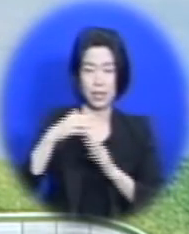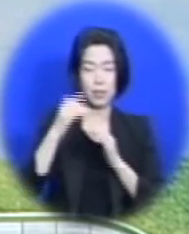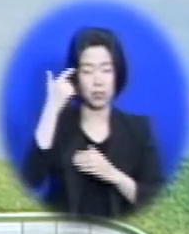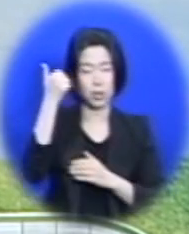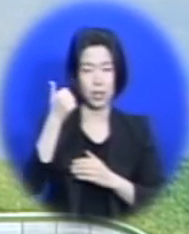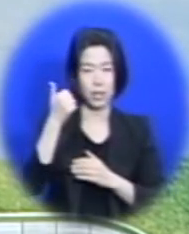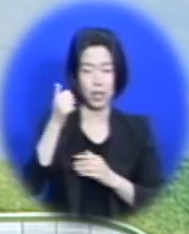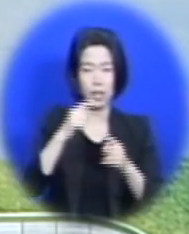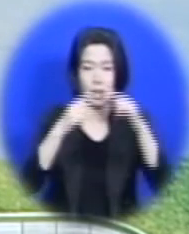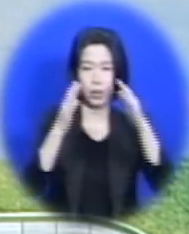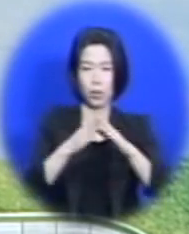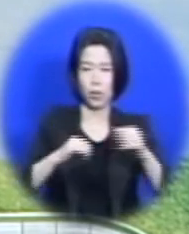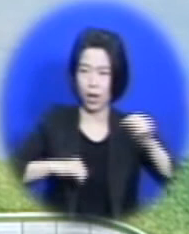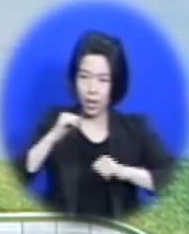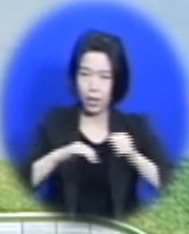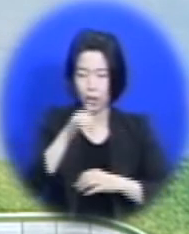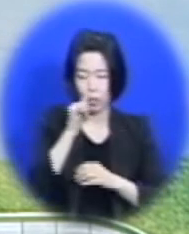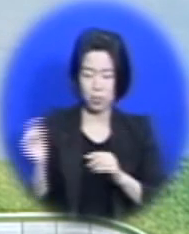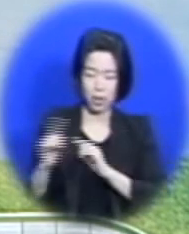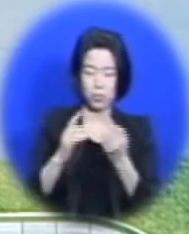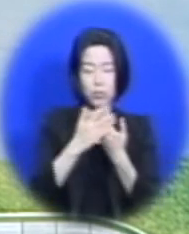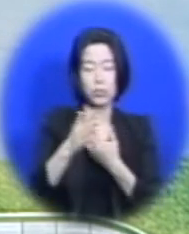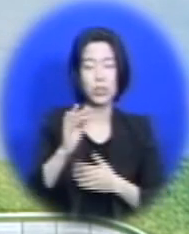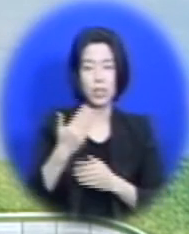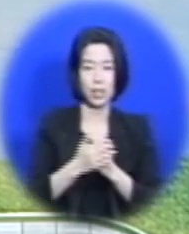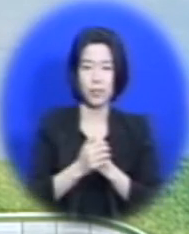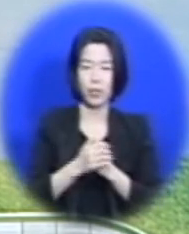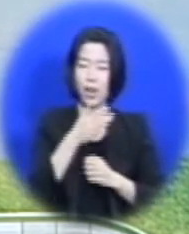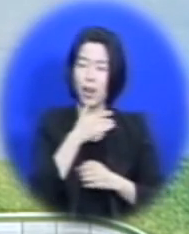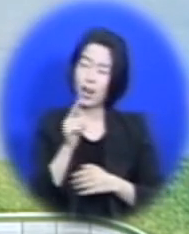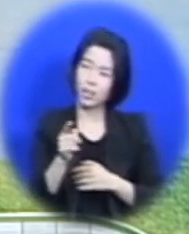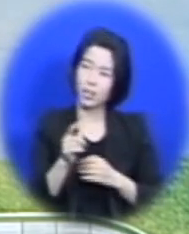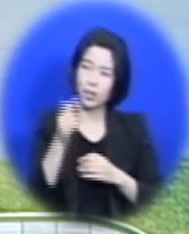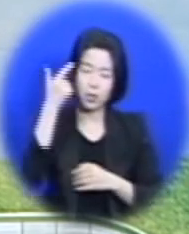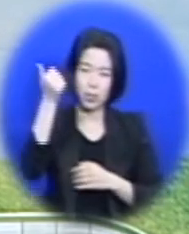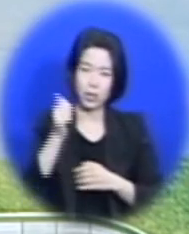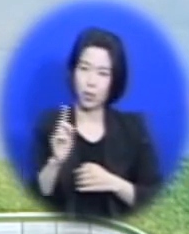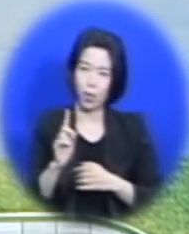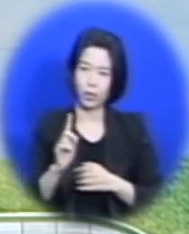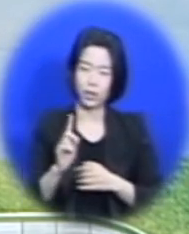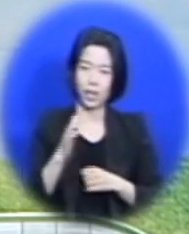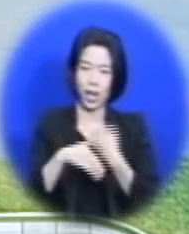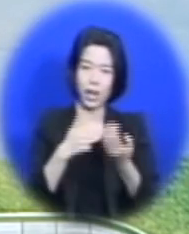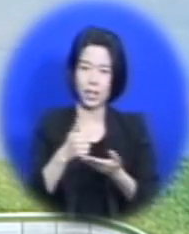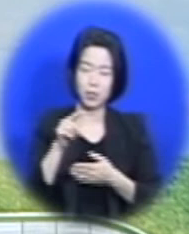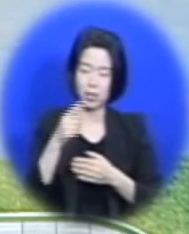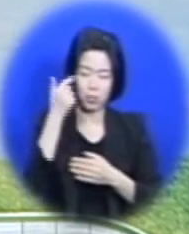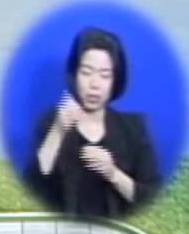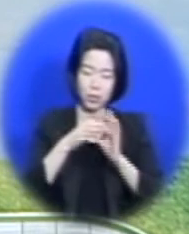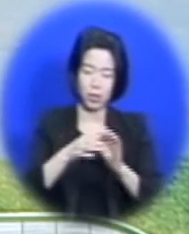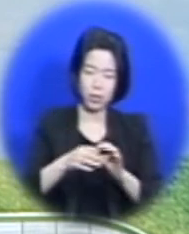교회가 활기가 있고 아주 부흥이 돼요. 아, 이 목사님이 어째서 이렇게 하나님이 이 목사님을 통해서